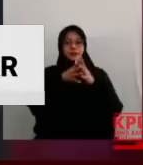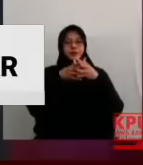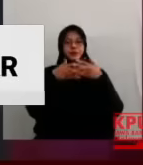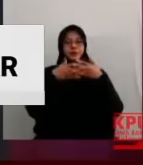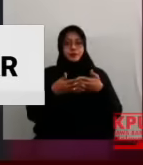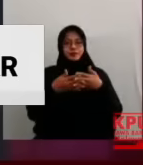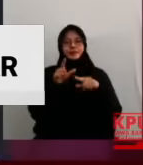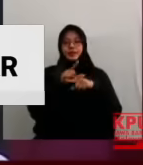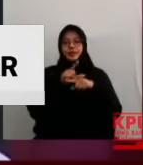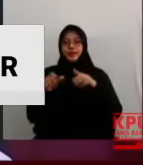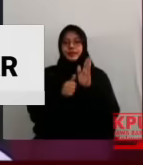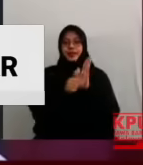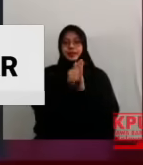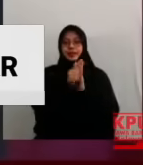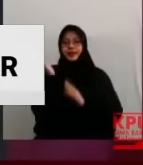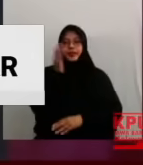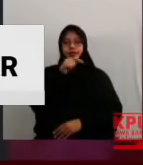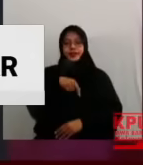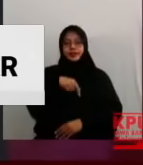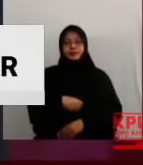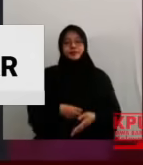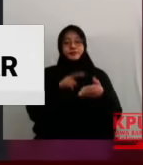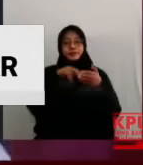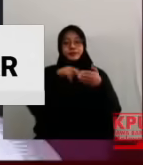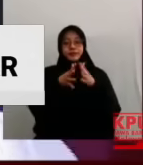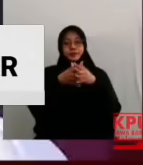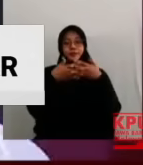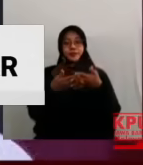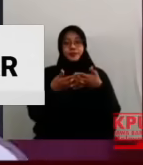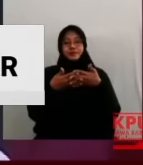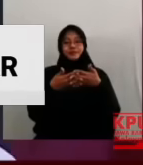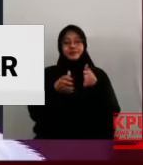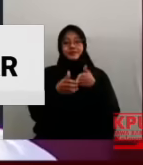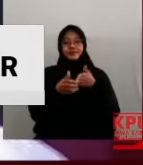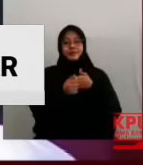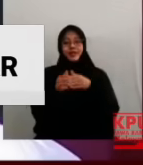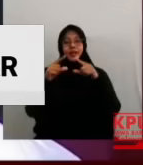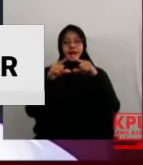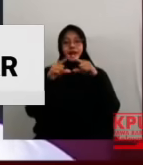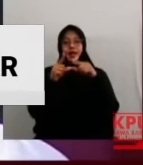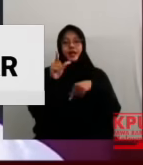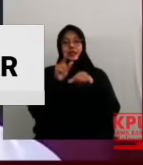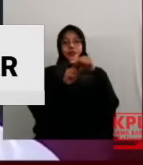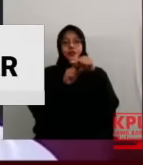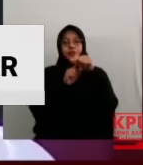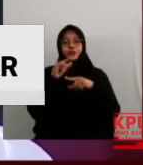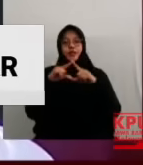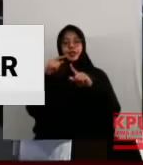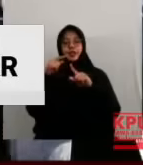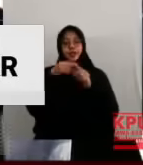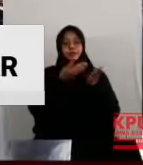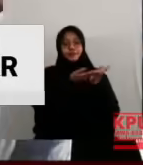kelancaran acara pada hari ini pembacaan doa akan dipimpin oleh alpiah Mutmainah kepada teh alpiah